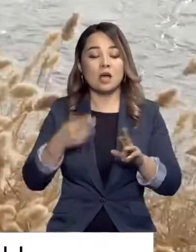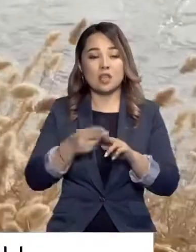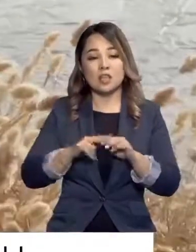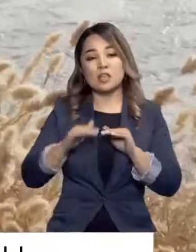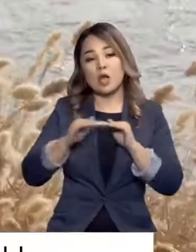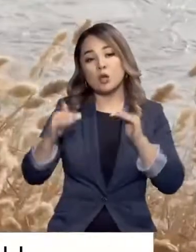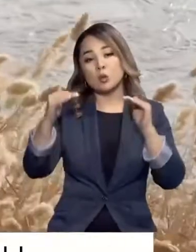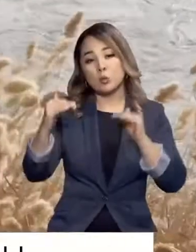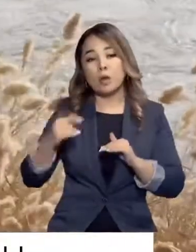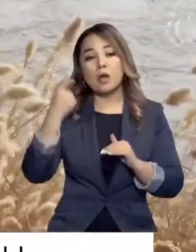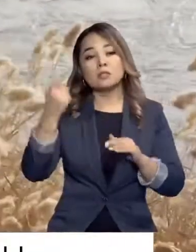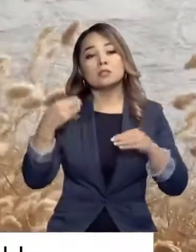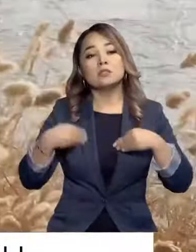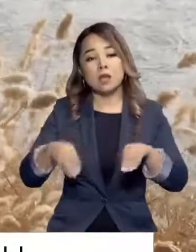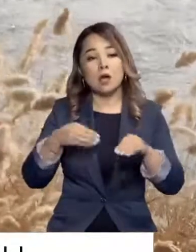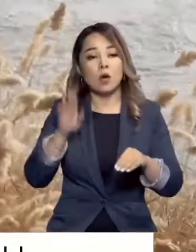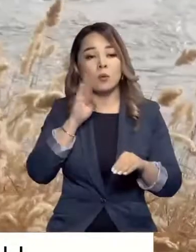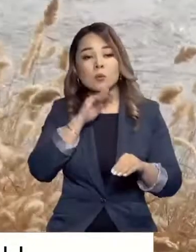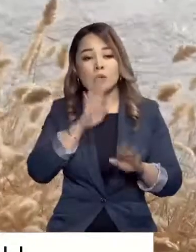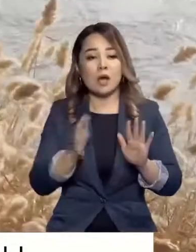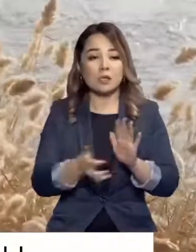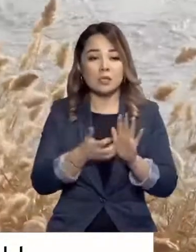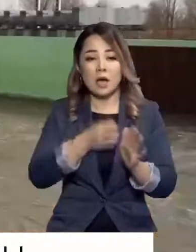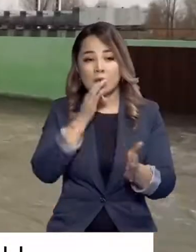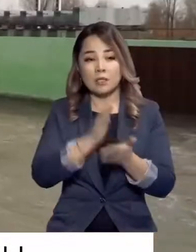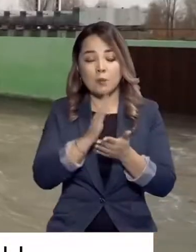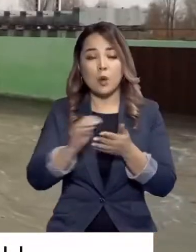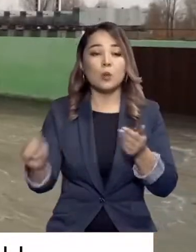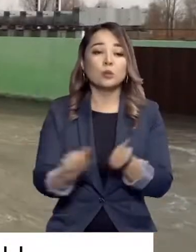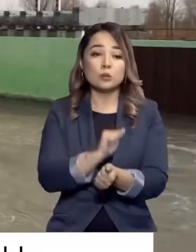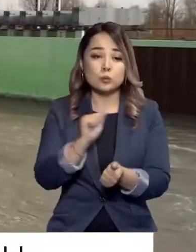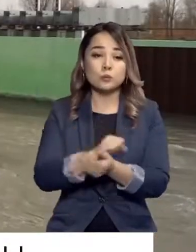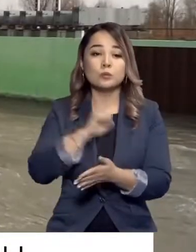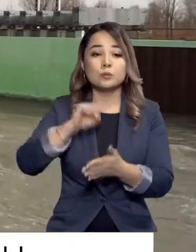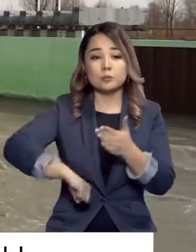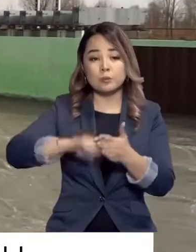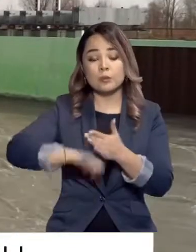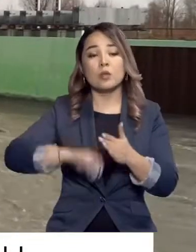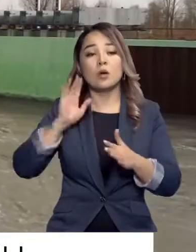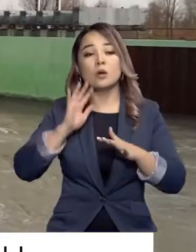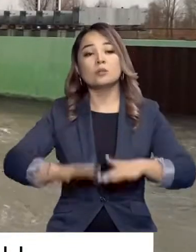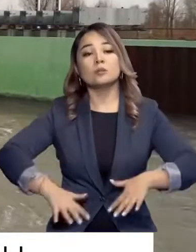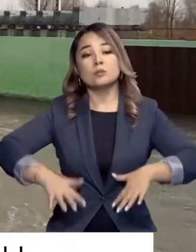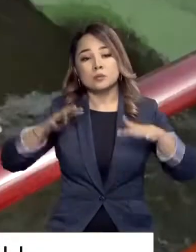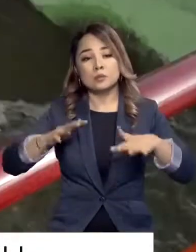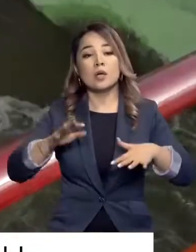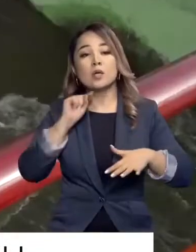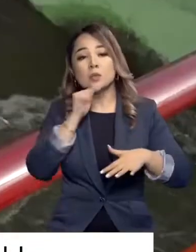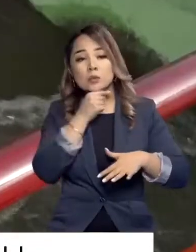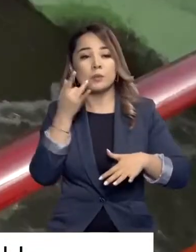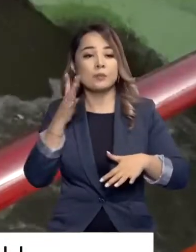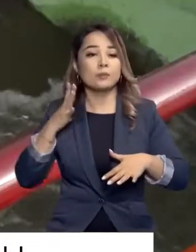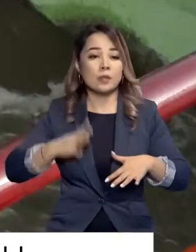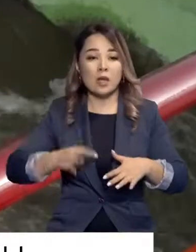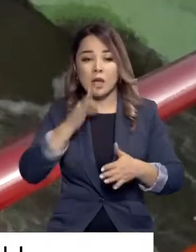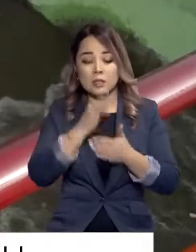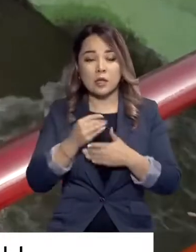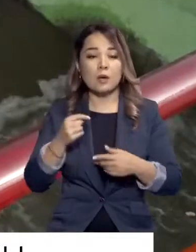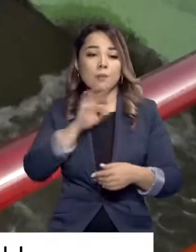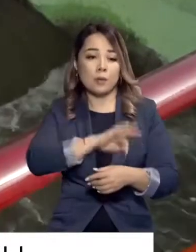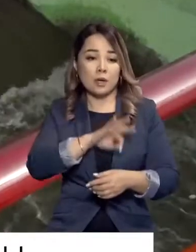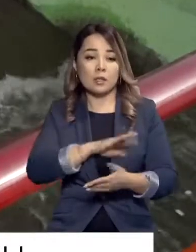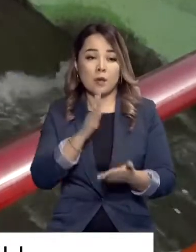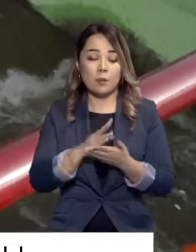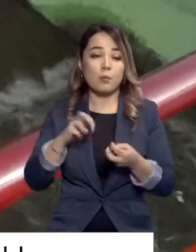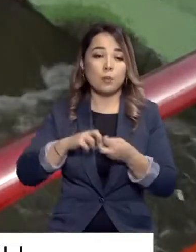төмендеп, диқандар биылда судан таршылық көрді. Оның үстіне қуаңшылық жайлап, күршілер суды барынша үнемдеп пайдаланды. Мәселені шешудің бірден бір